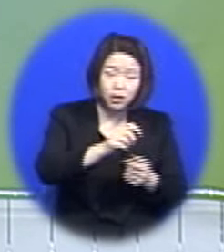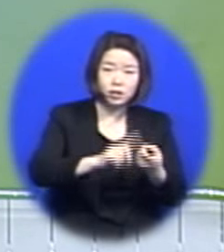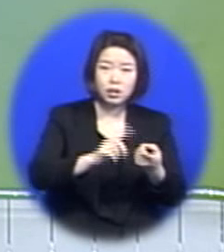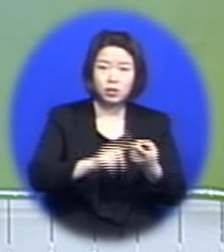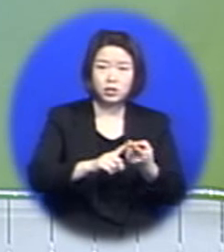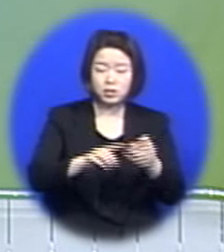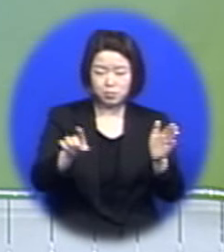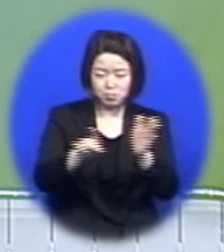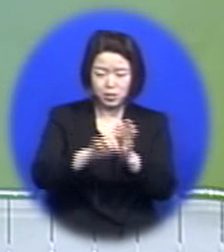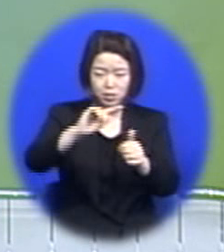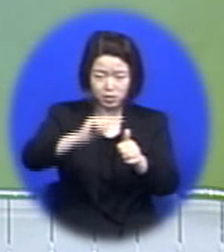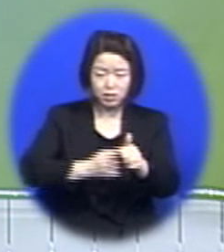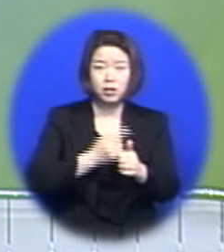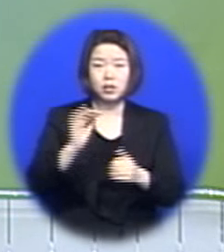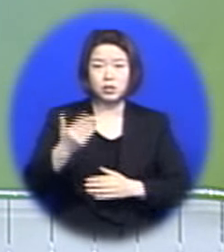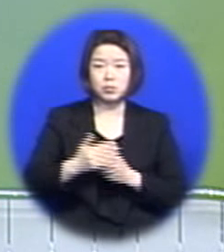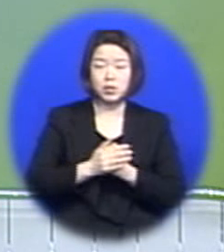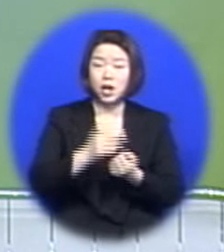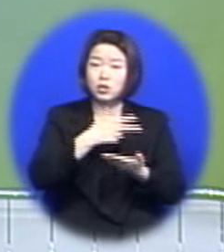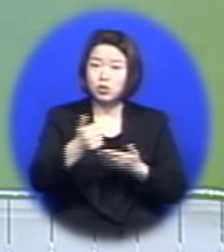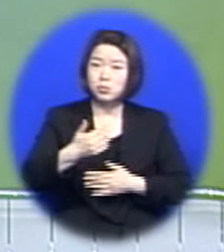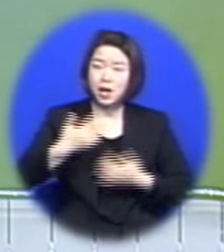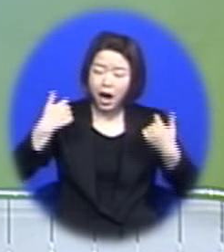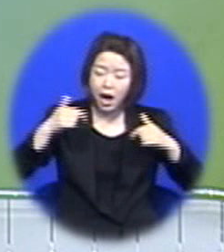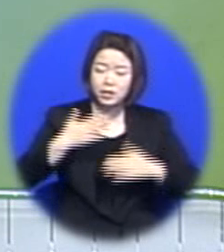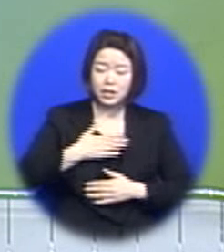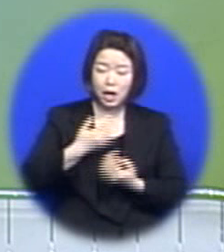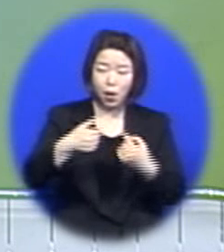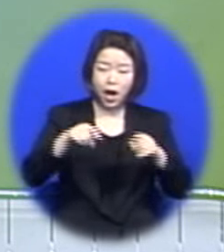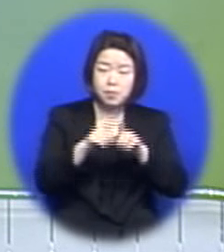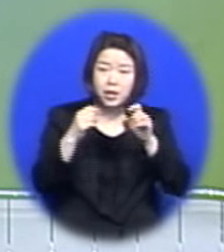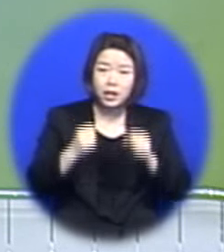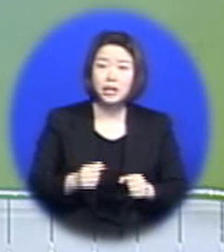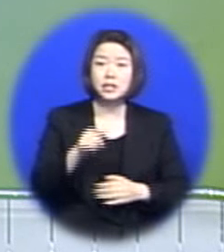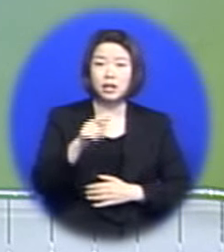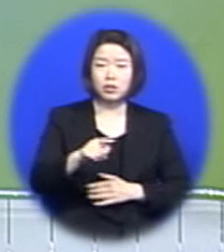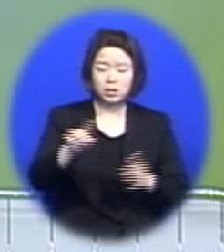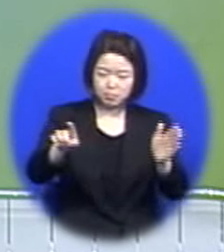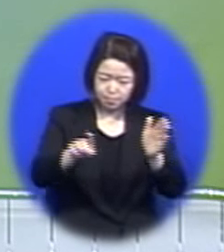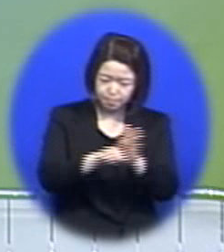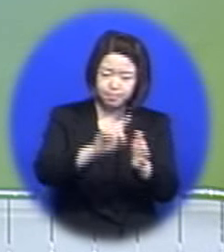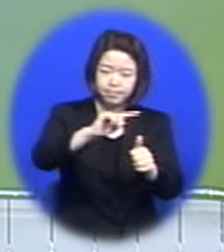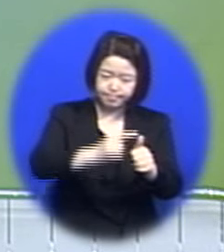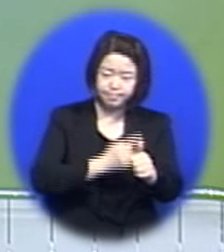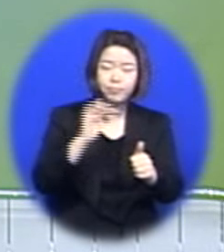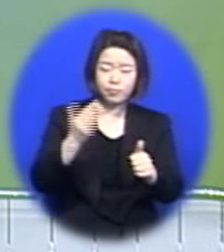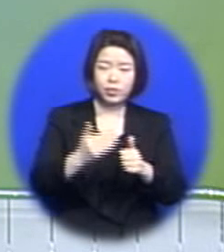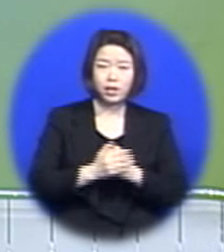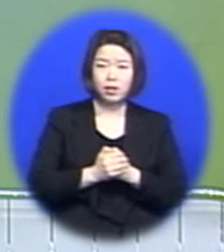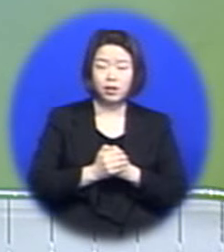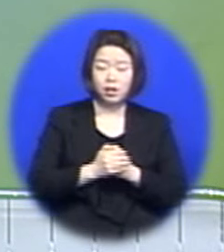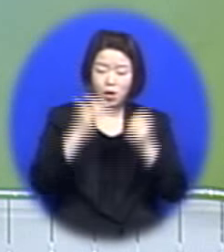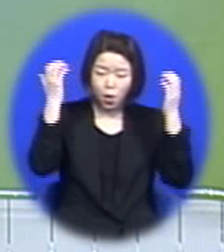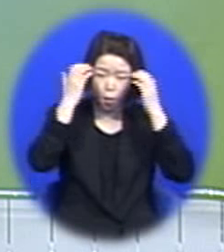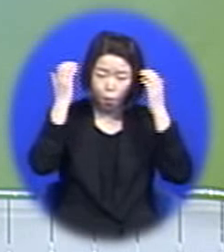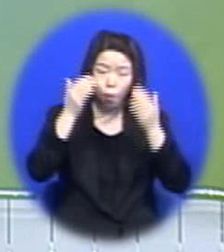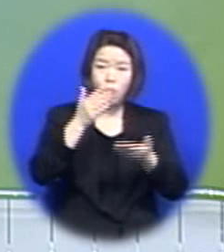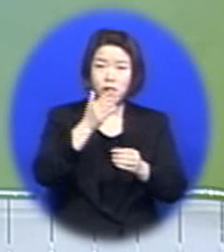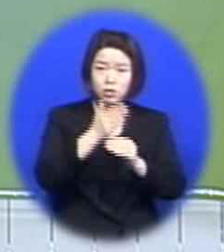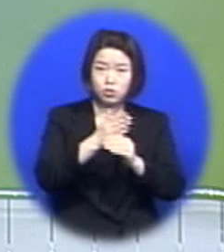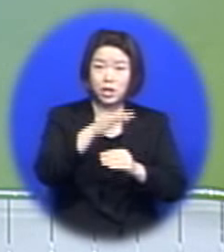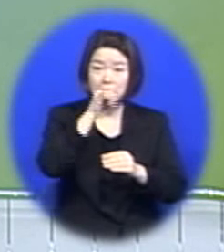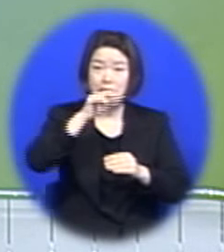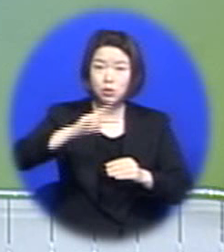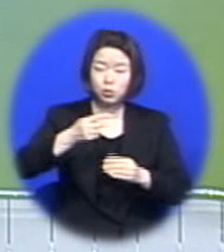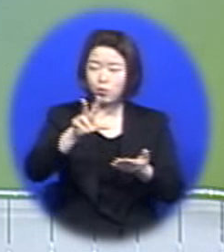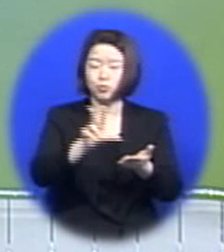믿어졌습니다. 주님께서 항상 나와 함께 계신다는 것이 믿어졌습니다. 고난 가운데 있어도 문제가